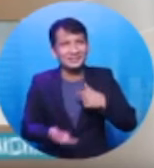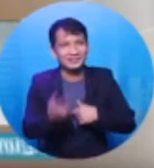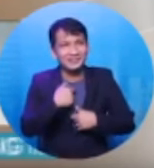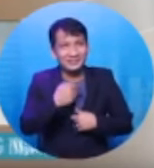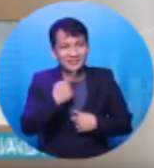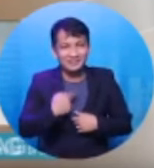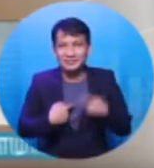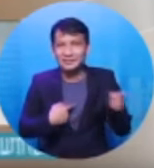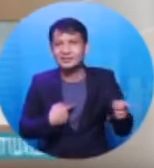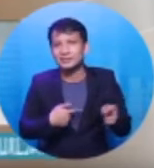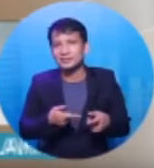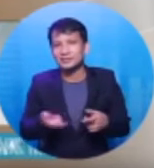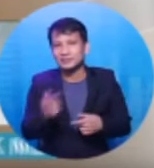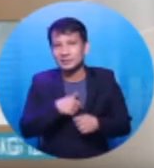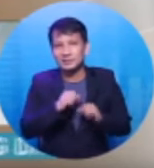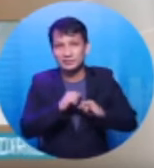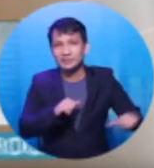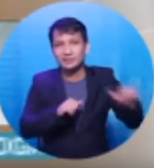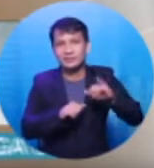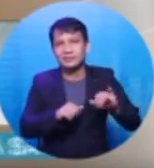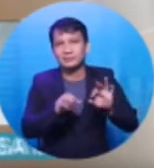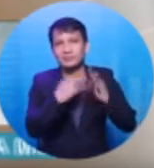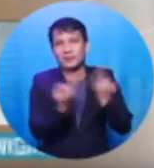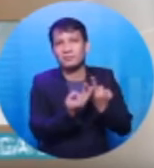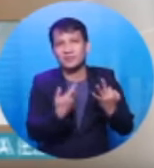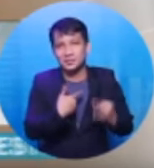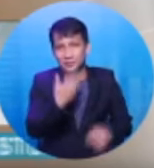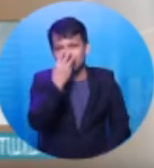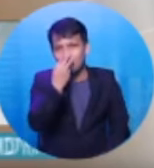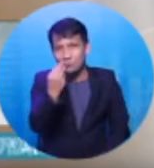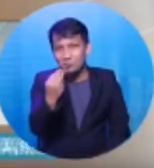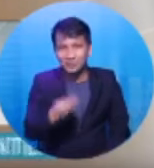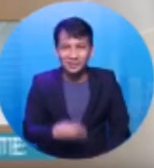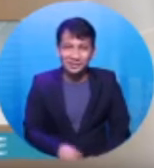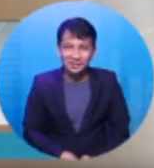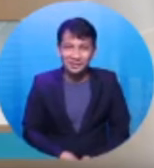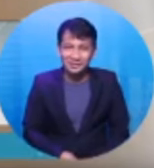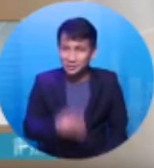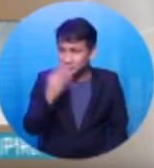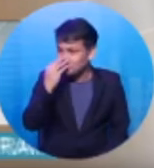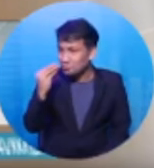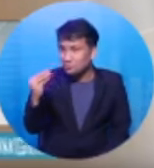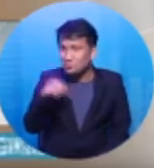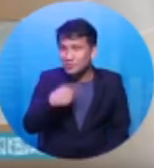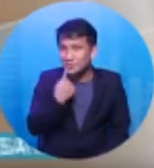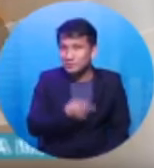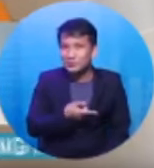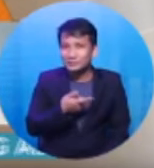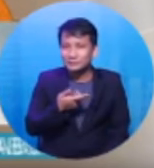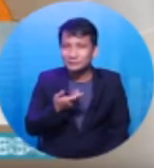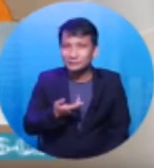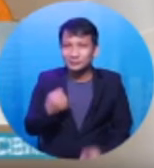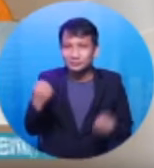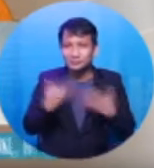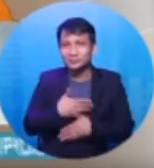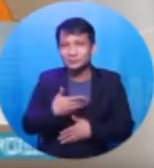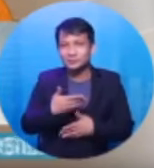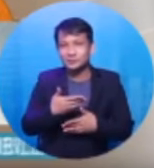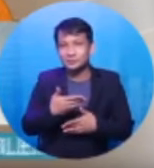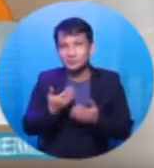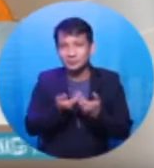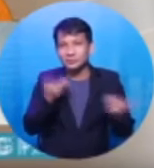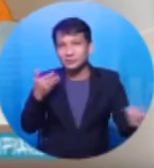na talagang may... Sa kanila po, lahi po talaga nila yan. Yun po yung lagi niyang sinasabi, binabanta niya sa asawa ko, sir, kaya natatakot yung asawa